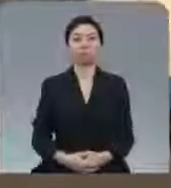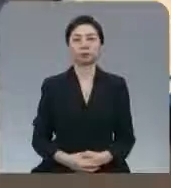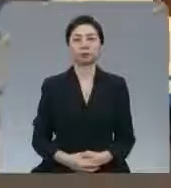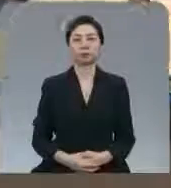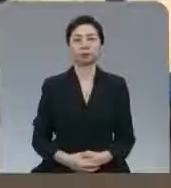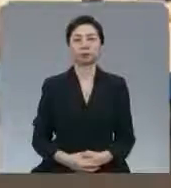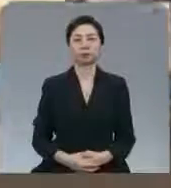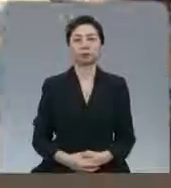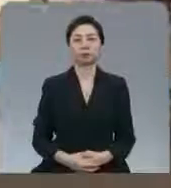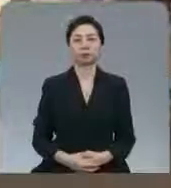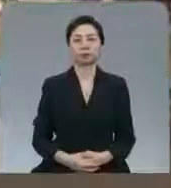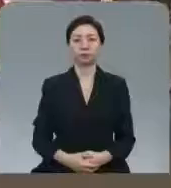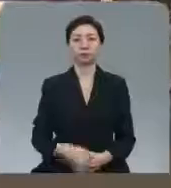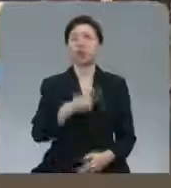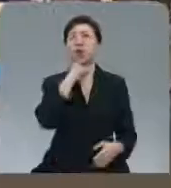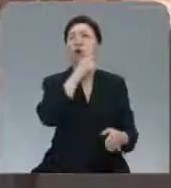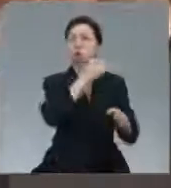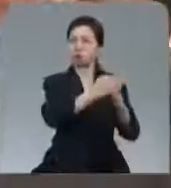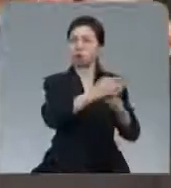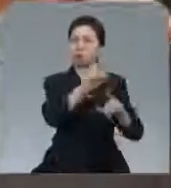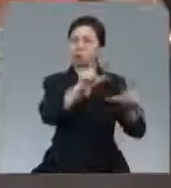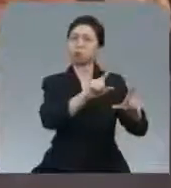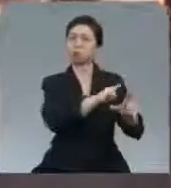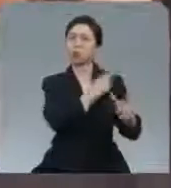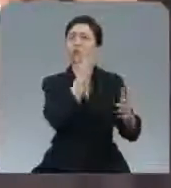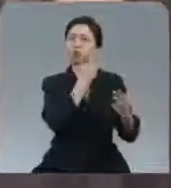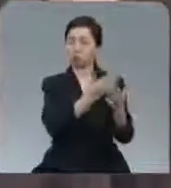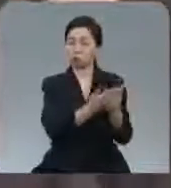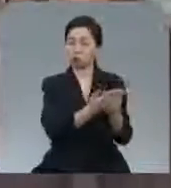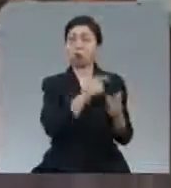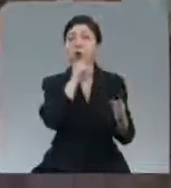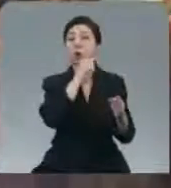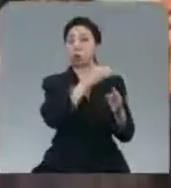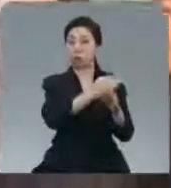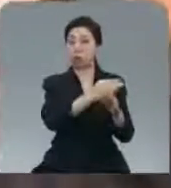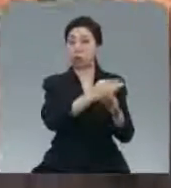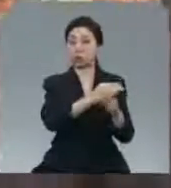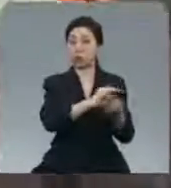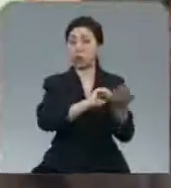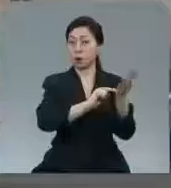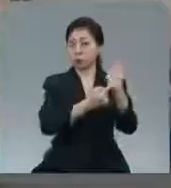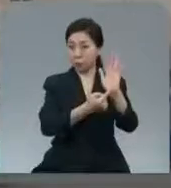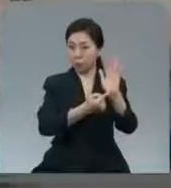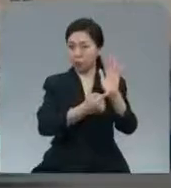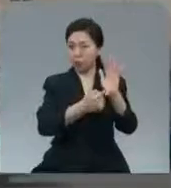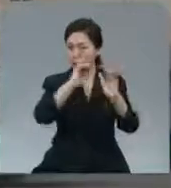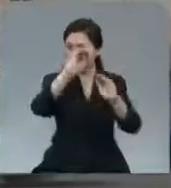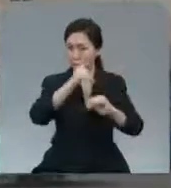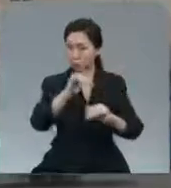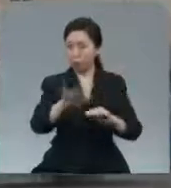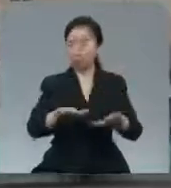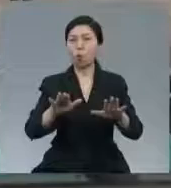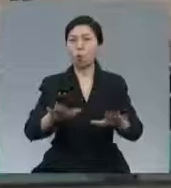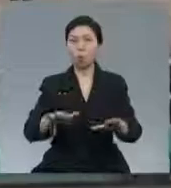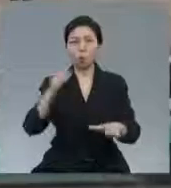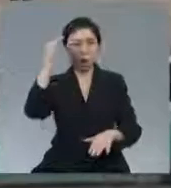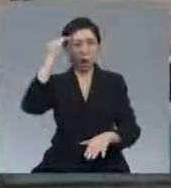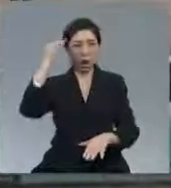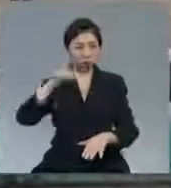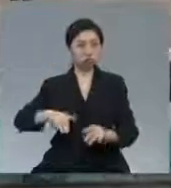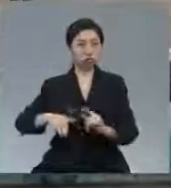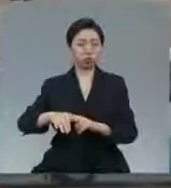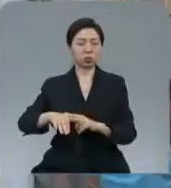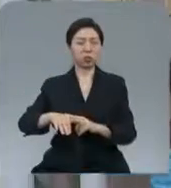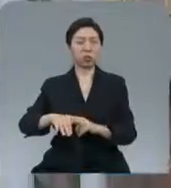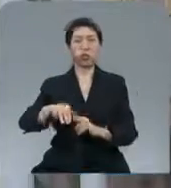ii iii thuộc viện nghiên cứu các vấn đề Viễn Đông của đại học chân nam phân tích một điểm đáng chú ý là lần này hai nước hàng Mỹ đang đối